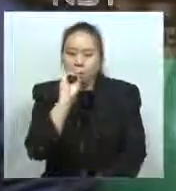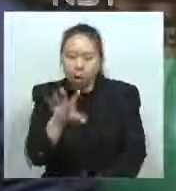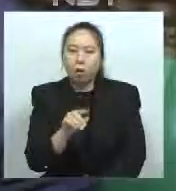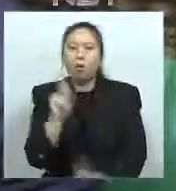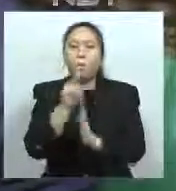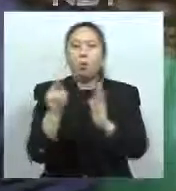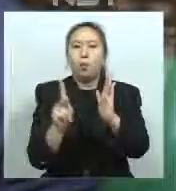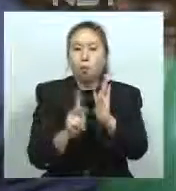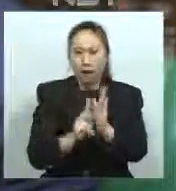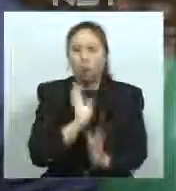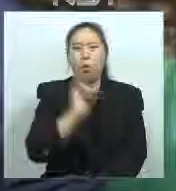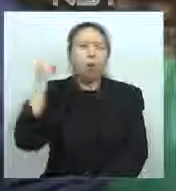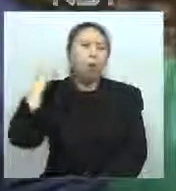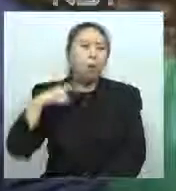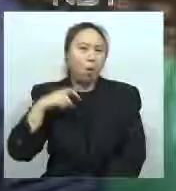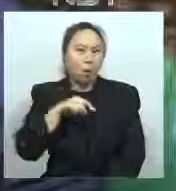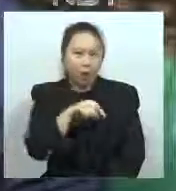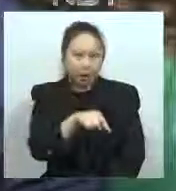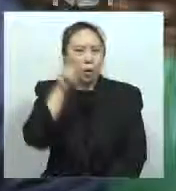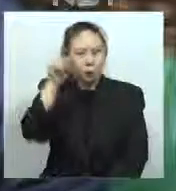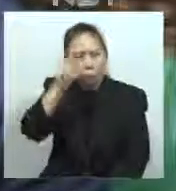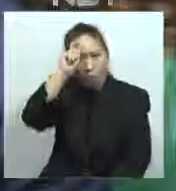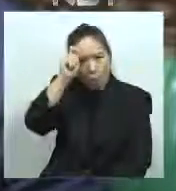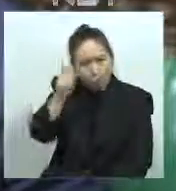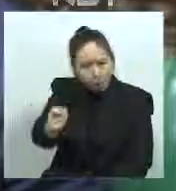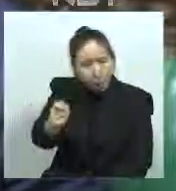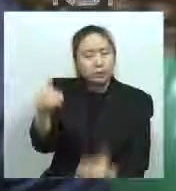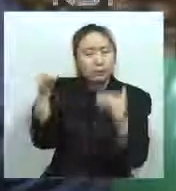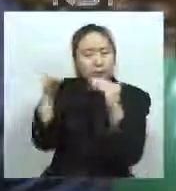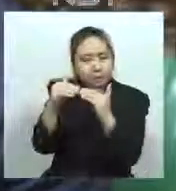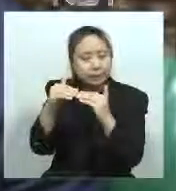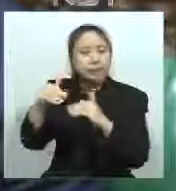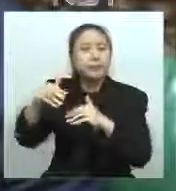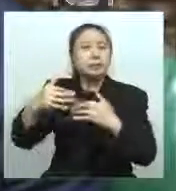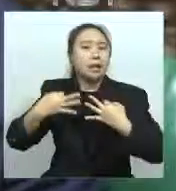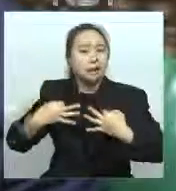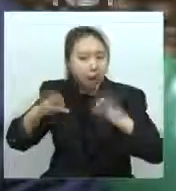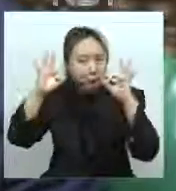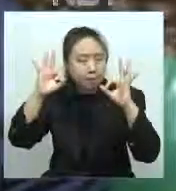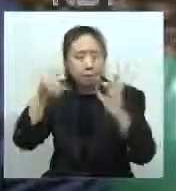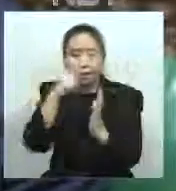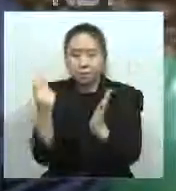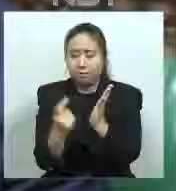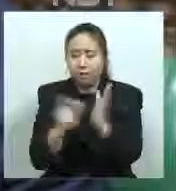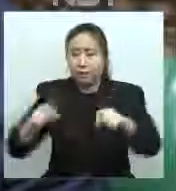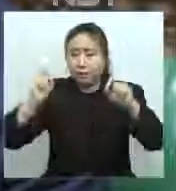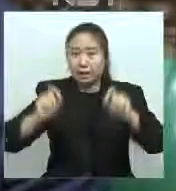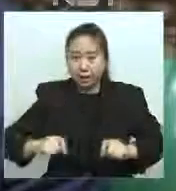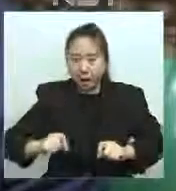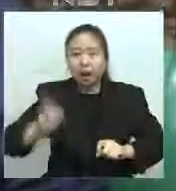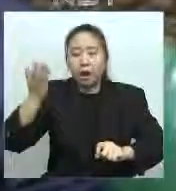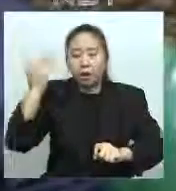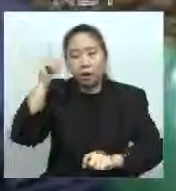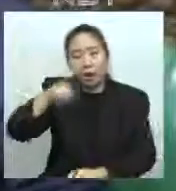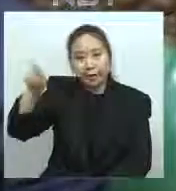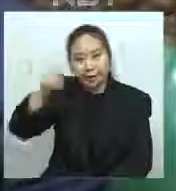ายส่งผู้ร้ายข้ามแดนในฮ่องกงต้องเคารพสิทธิและเสรีภาพที่กำหนดไว้ในปฏิญาร่วมชิโนอังก